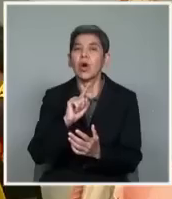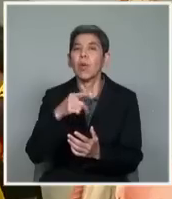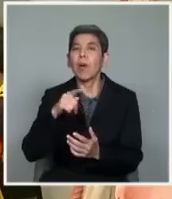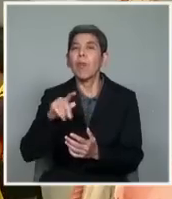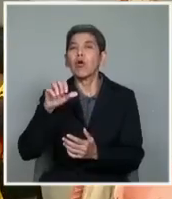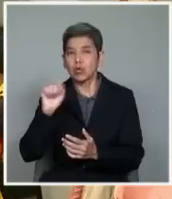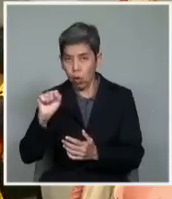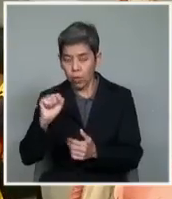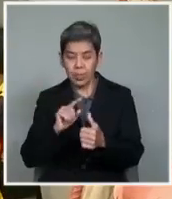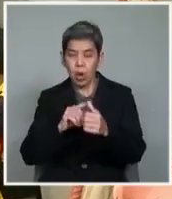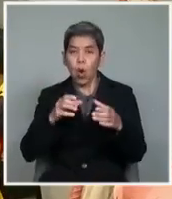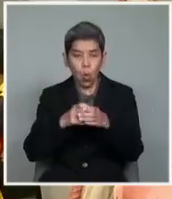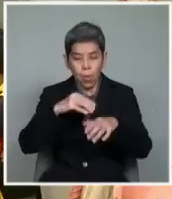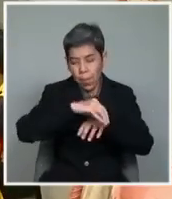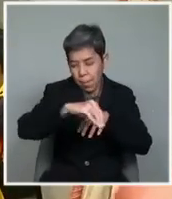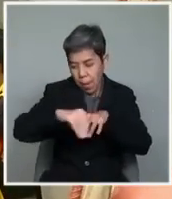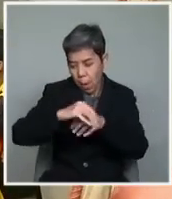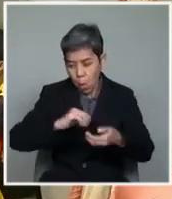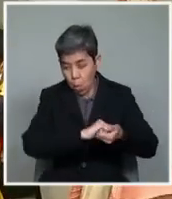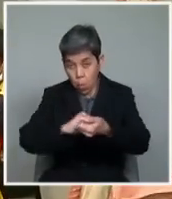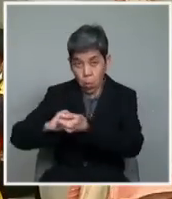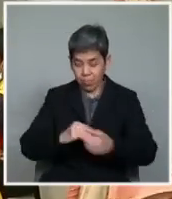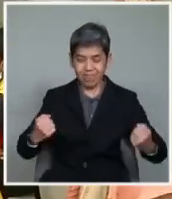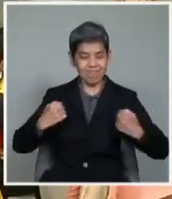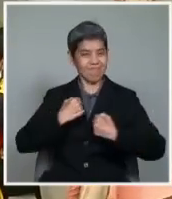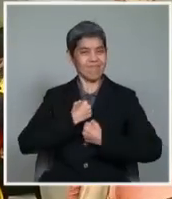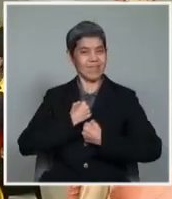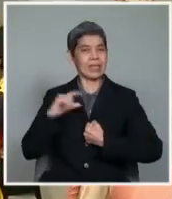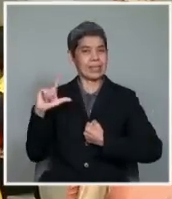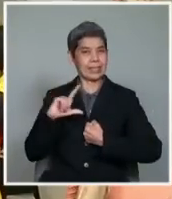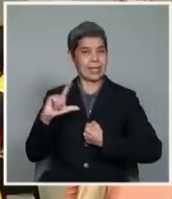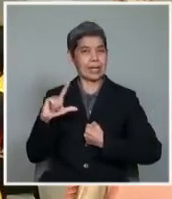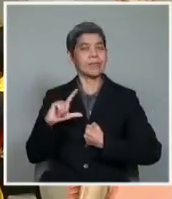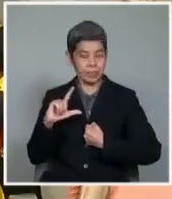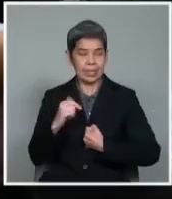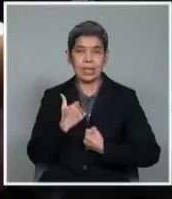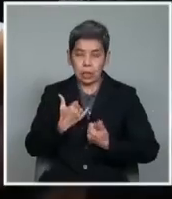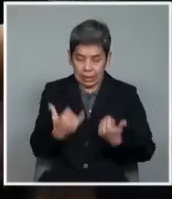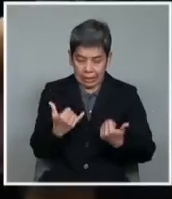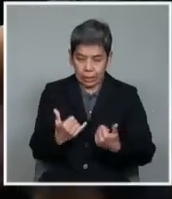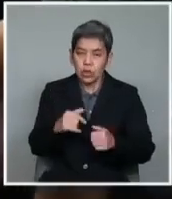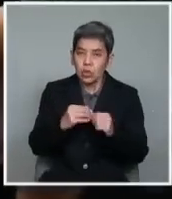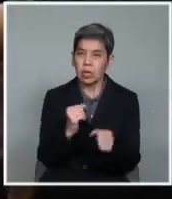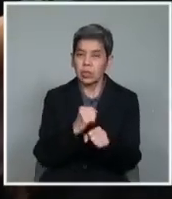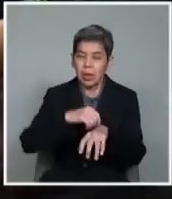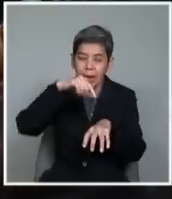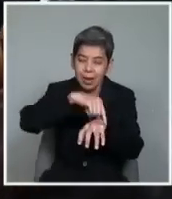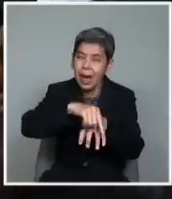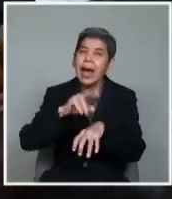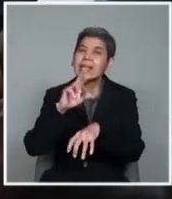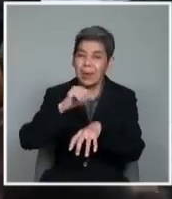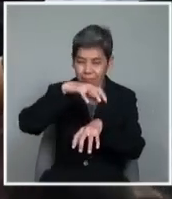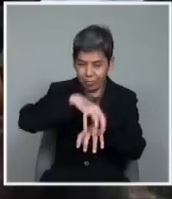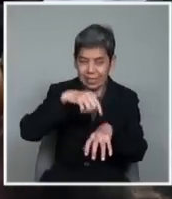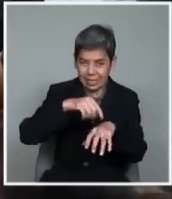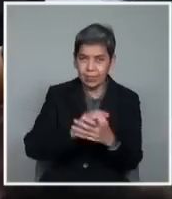ปส.และเครือข่ายภาคีหลายกลุ่มที่เขาแต่งกายด้วยเสื้อสีเหลืองมาปักหลักอยู่บริเวณด้านหน้ารัฐสภาแยกเกียรติก